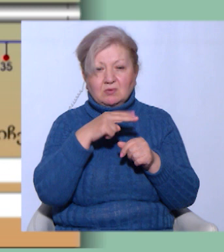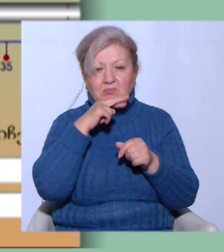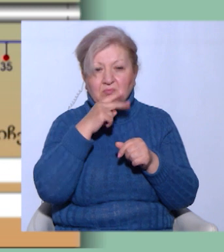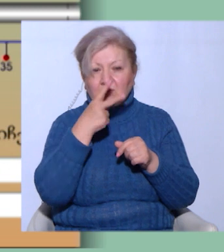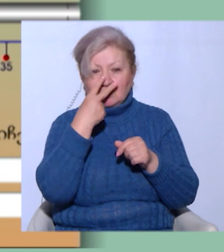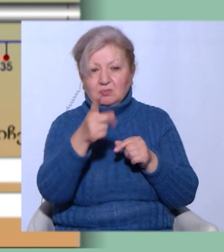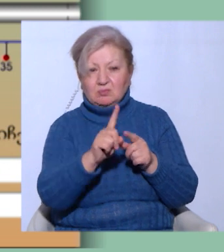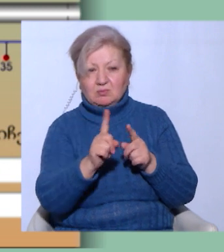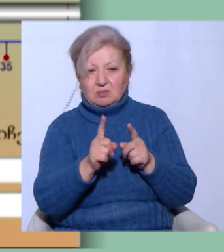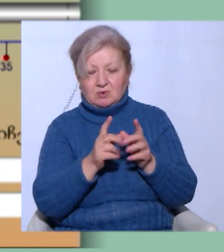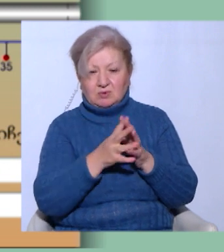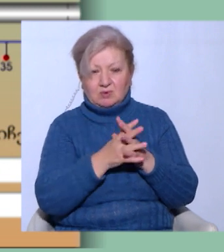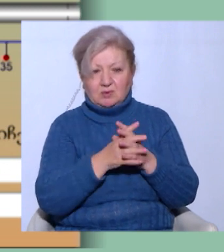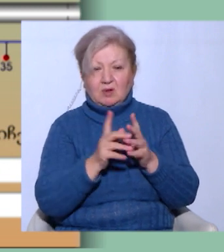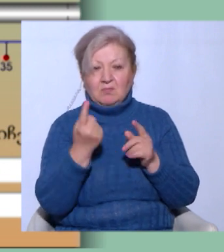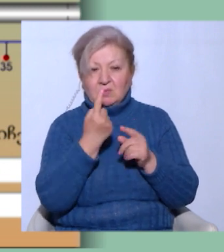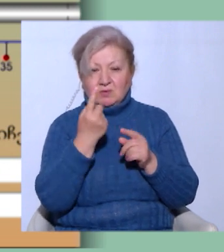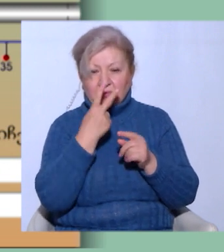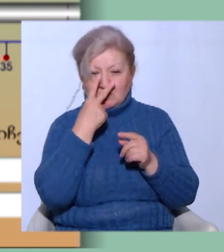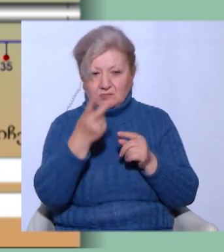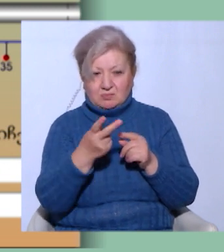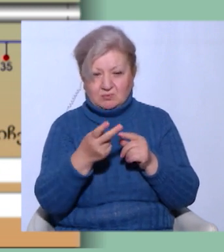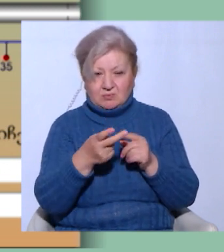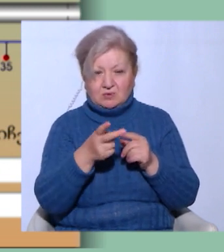ისევ, რას დაინახავს ეს დამკვირვებლები. პირველი,